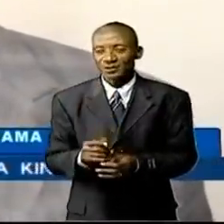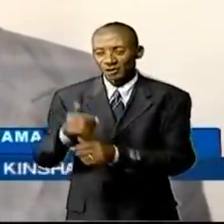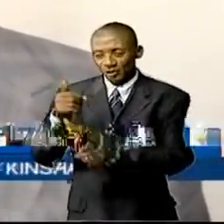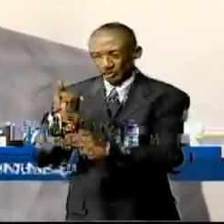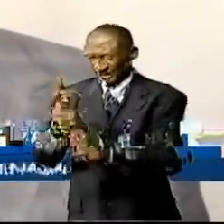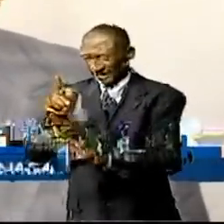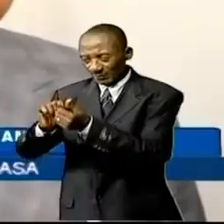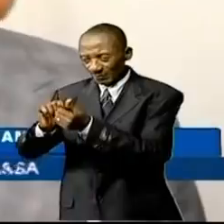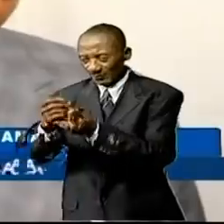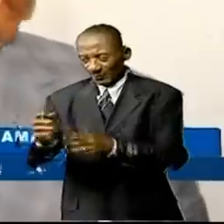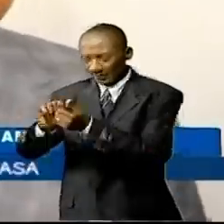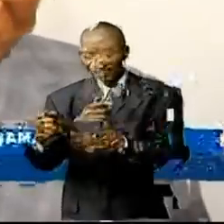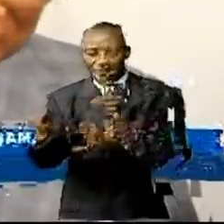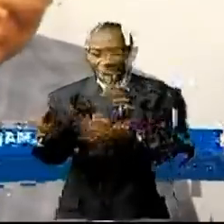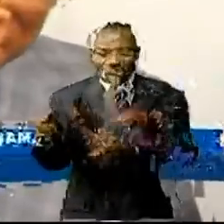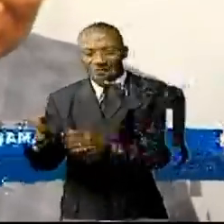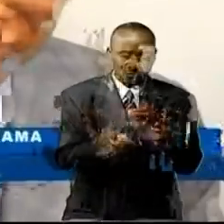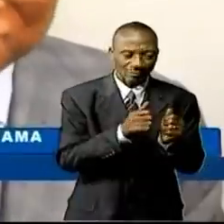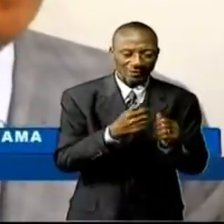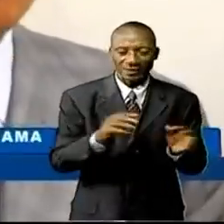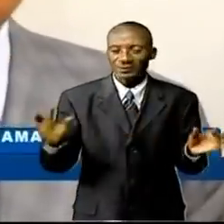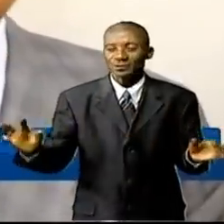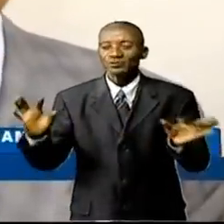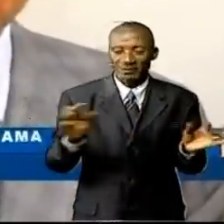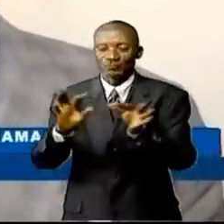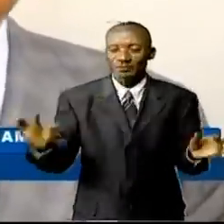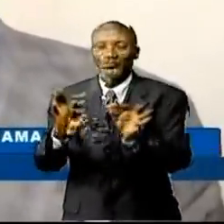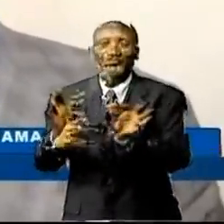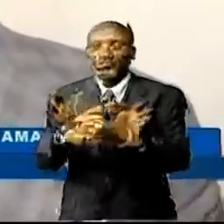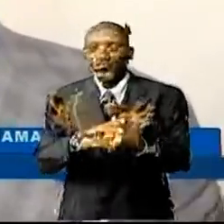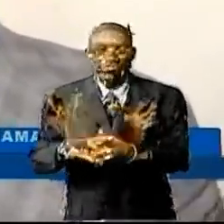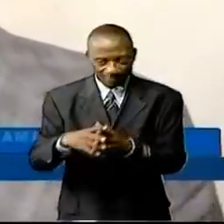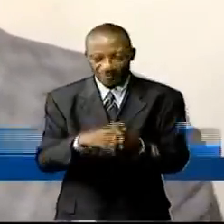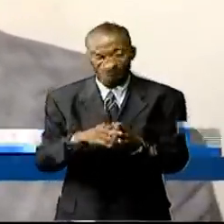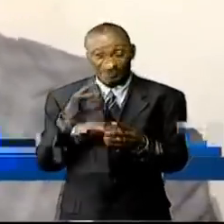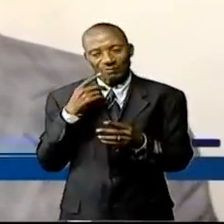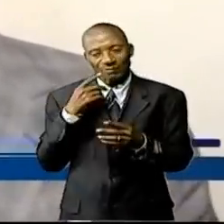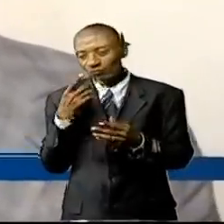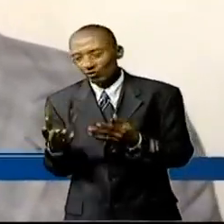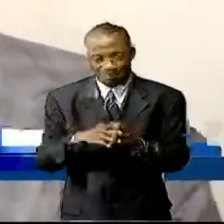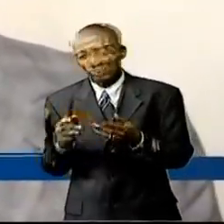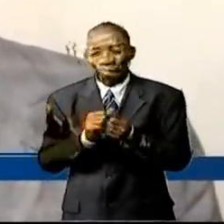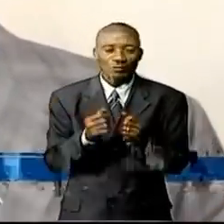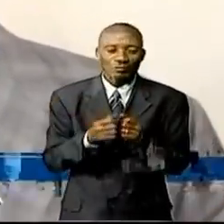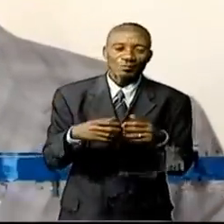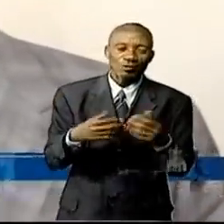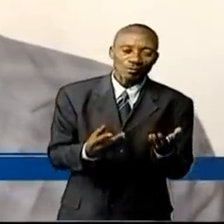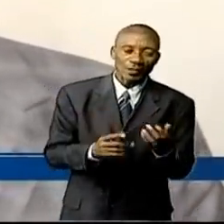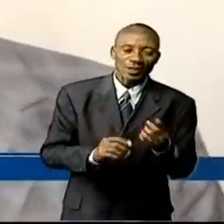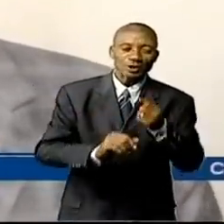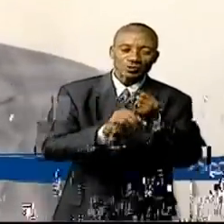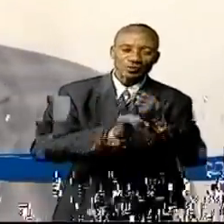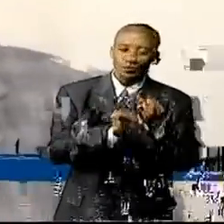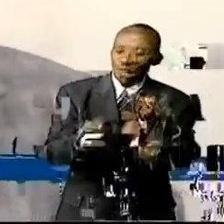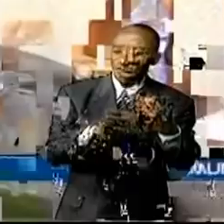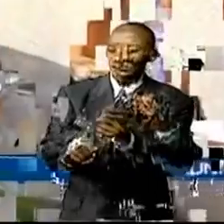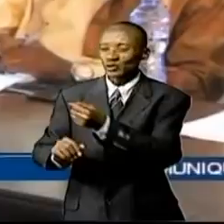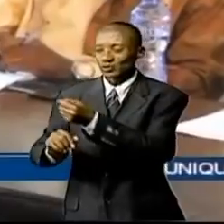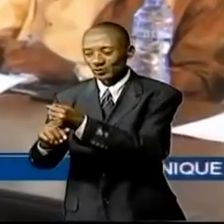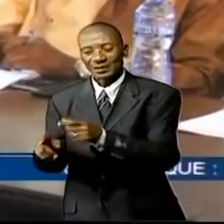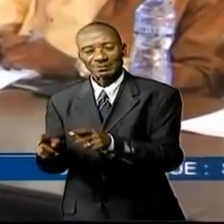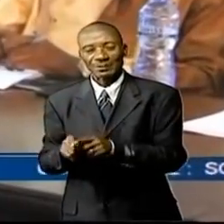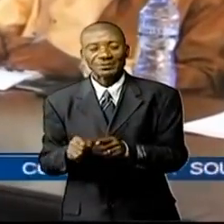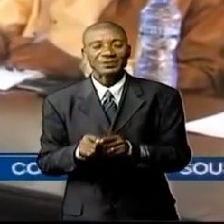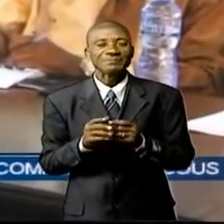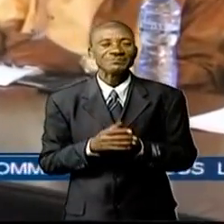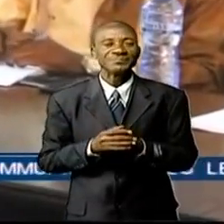parents, et nous devons mettre ces deux instruments de deux côtés ensemble pour faire un travail dans l'intérêt de la population. À ce